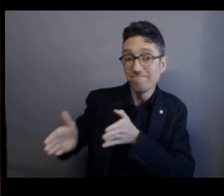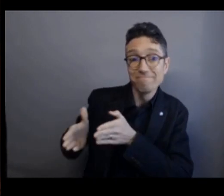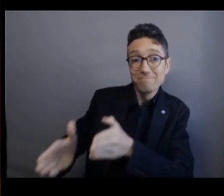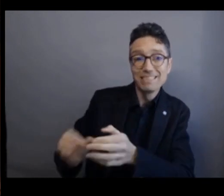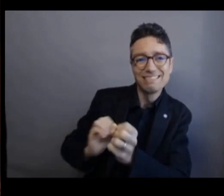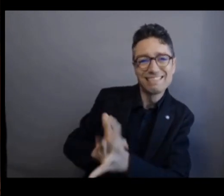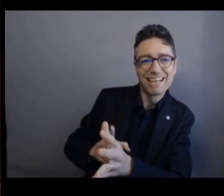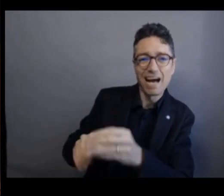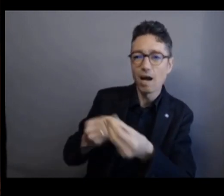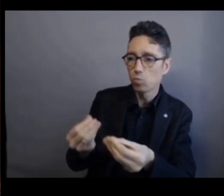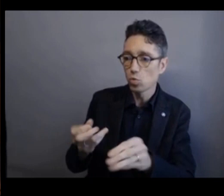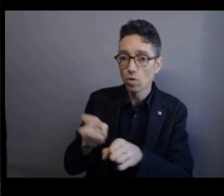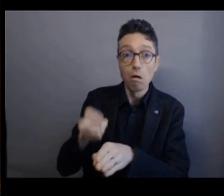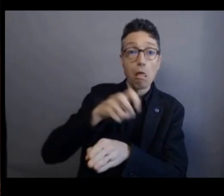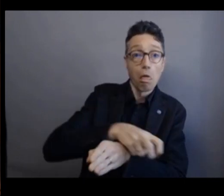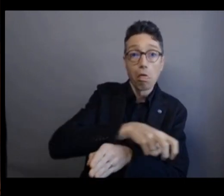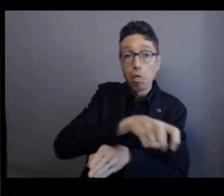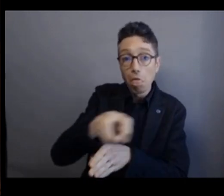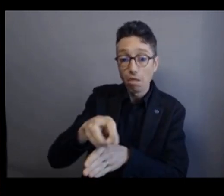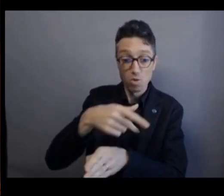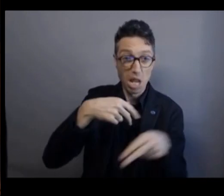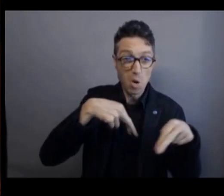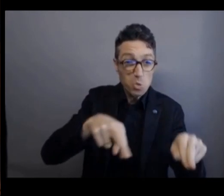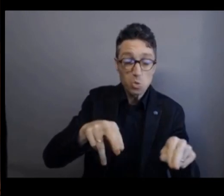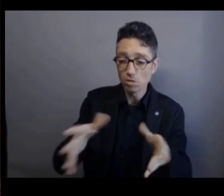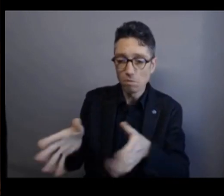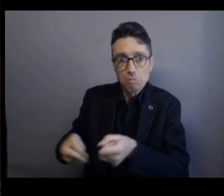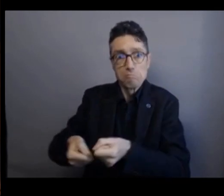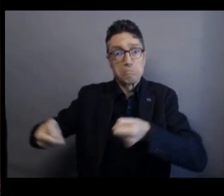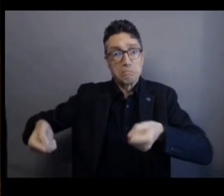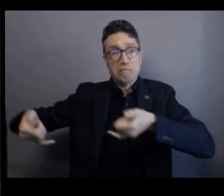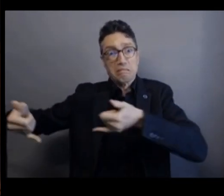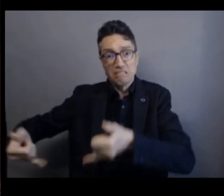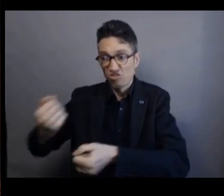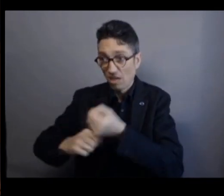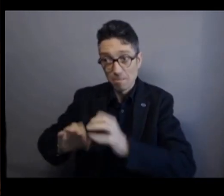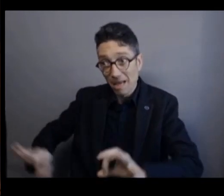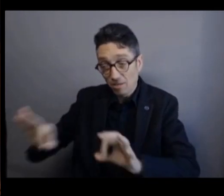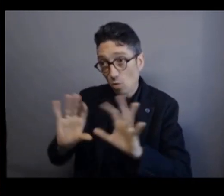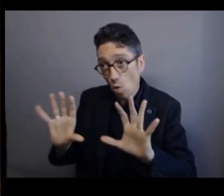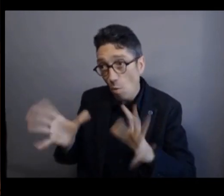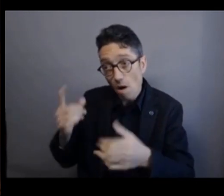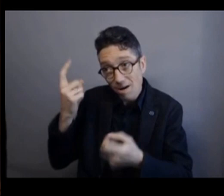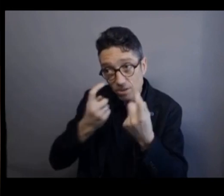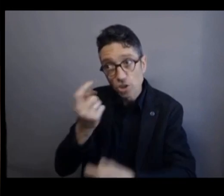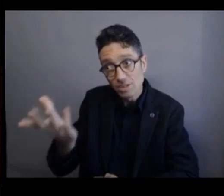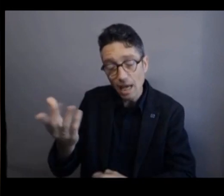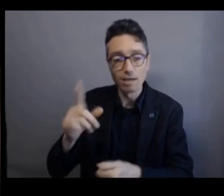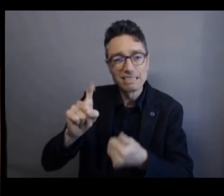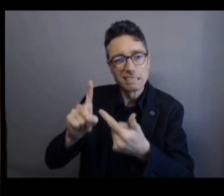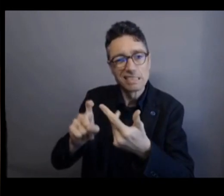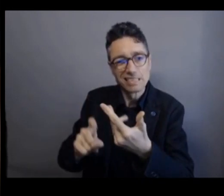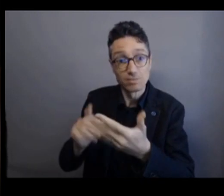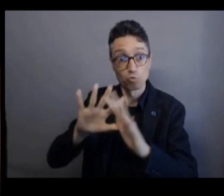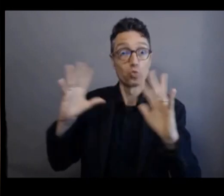véhicule, déplier le fauteuil et pouvoir continuer son itinéraire. Donc c'est plein de questions qui se posent et qu'on a essayé d'adresser de cette manière-là. Merci. Marie, il reste